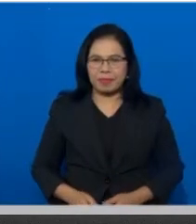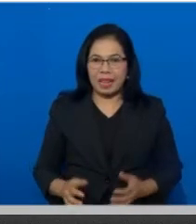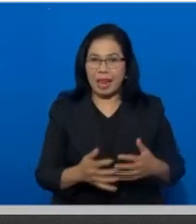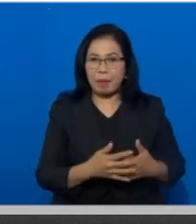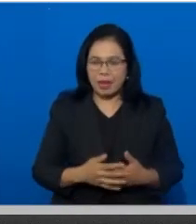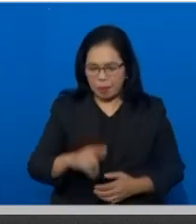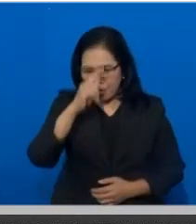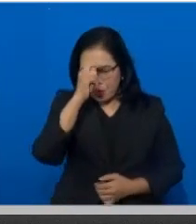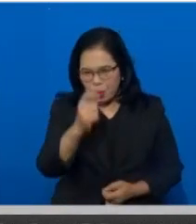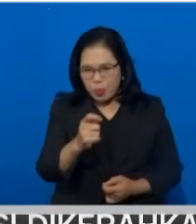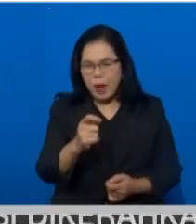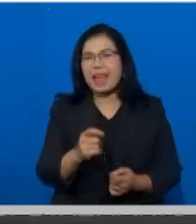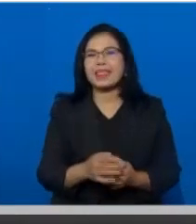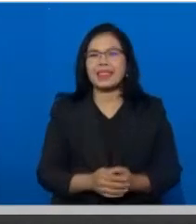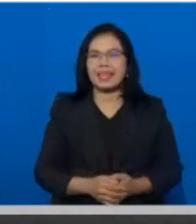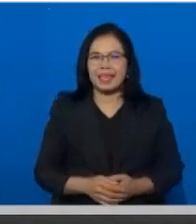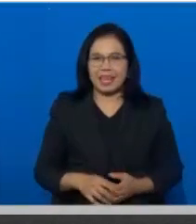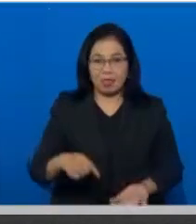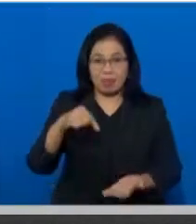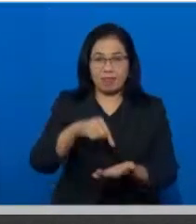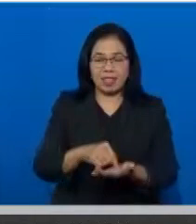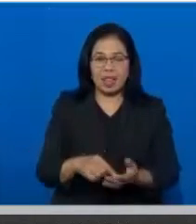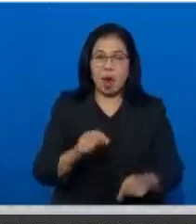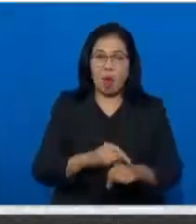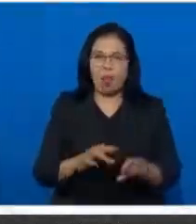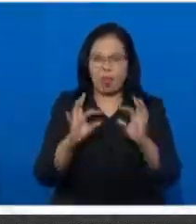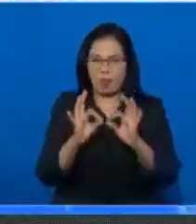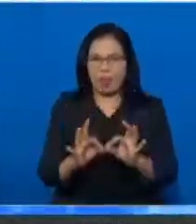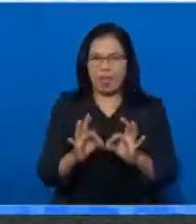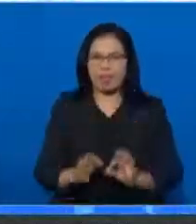pemilu dan akan menyampaikan ucapan selamat pada waktu yang tepat.